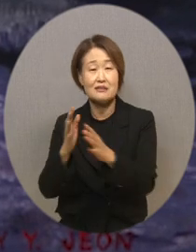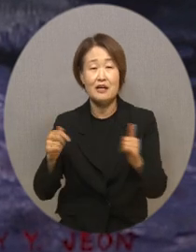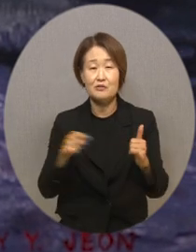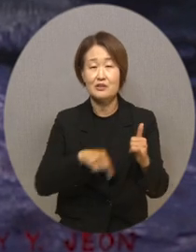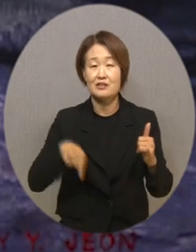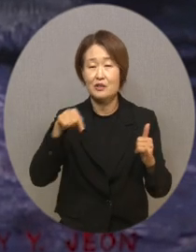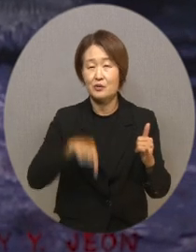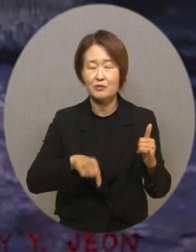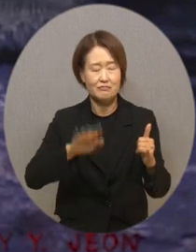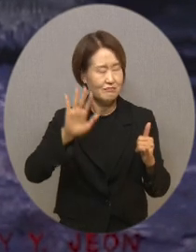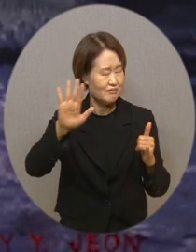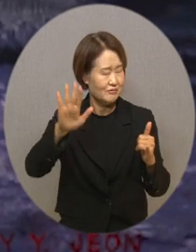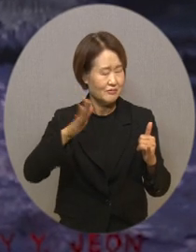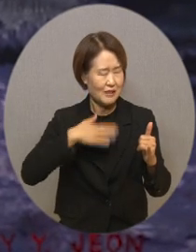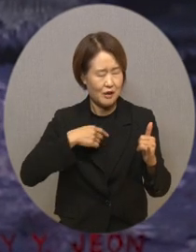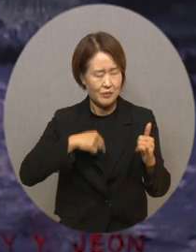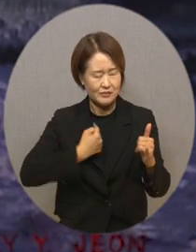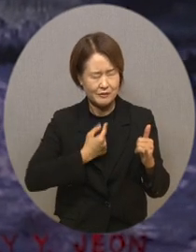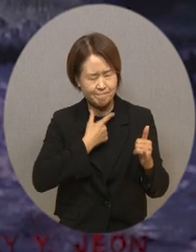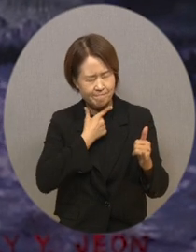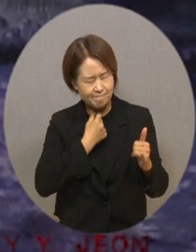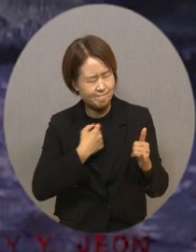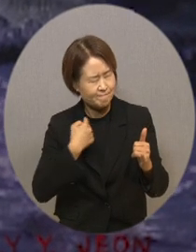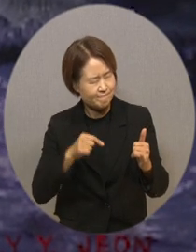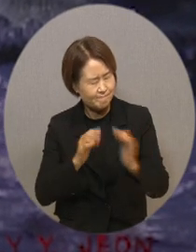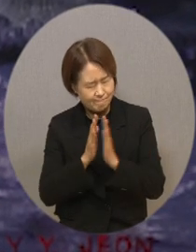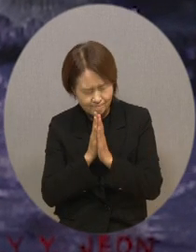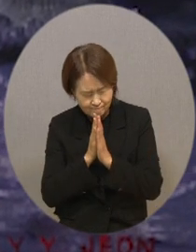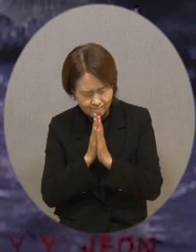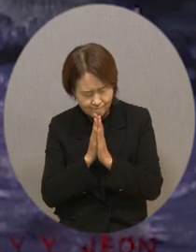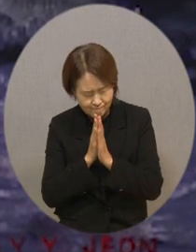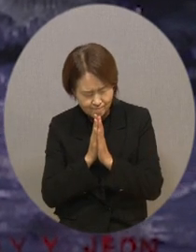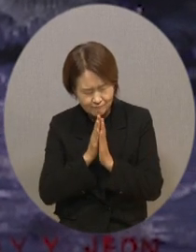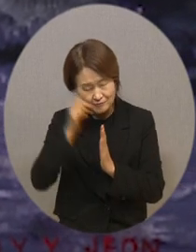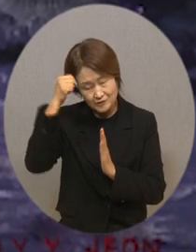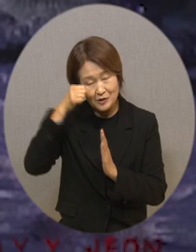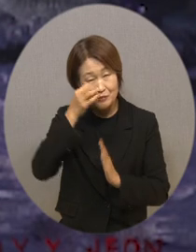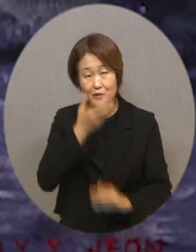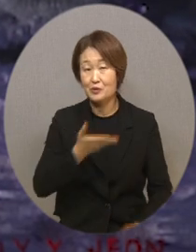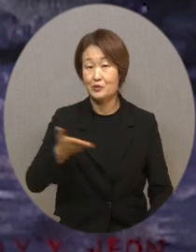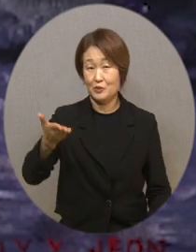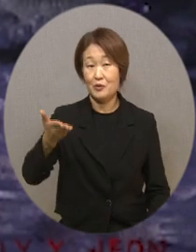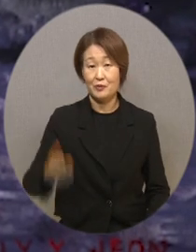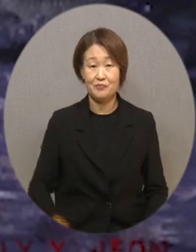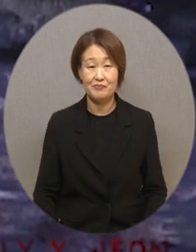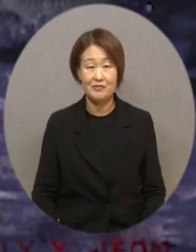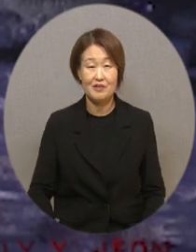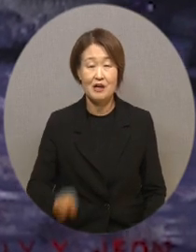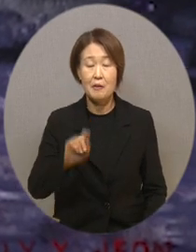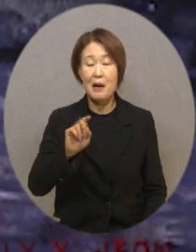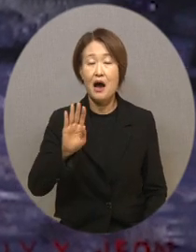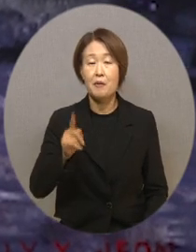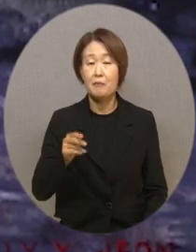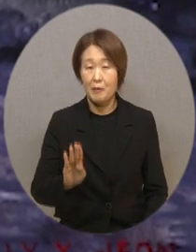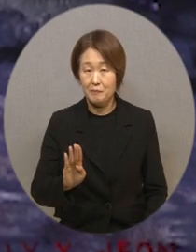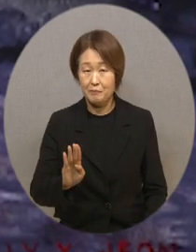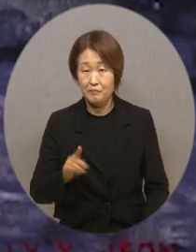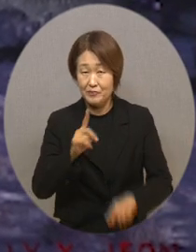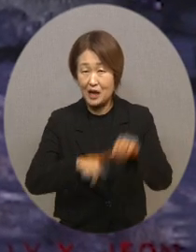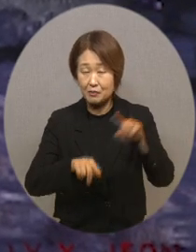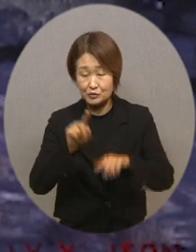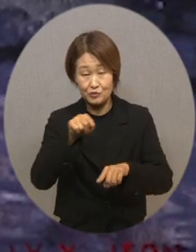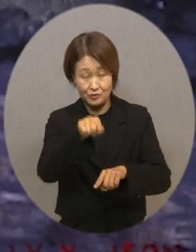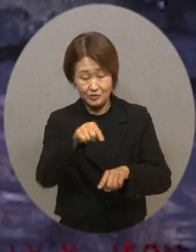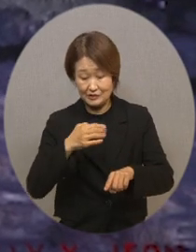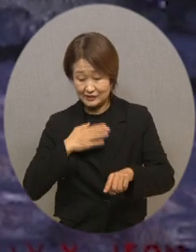기도에 집중한 소녀의 고요함을 느끼게 해주고 또 마법의 나무와 소녀가 단 둘이 마주하는